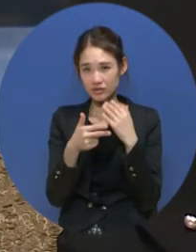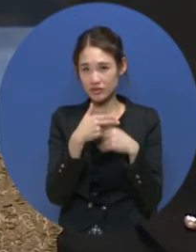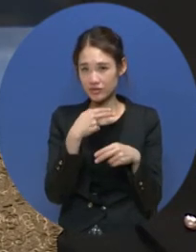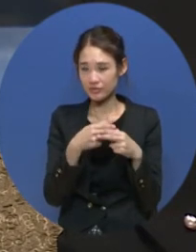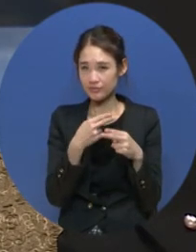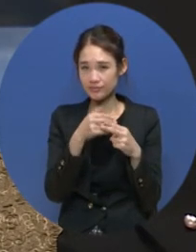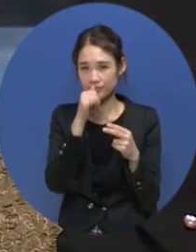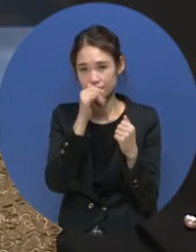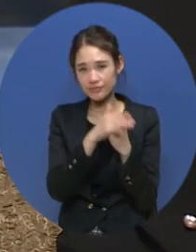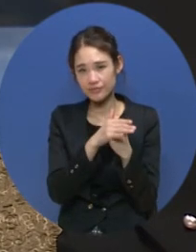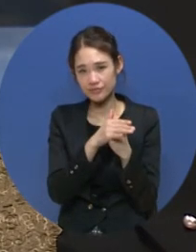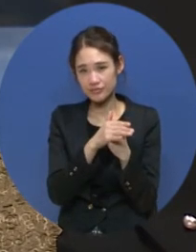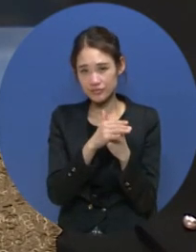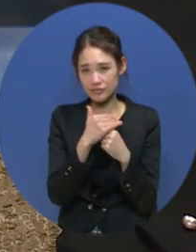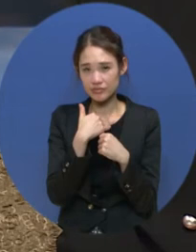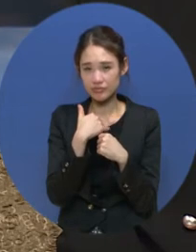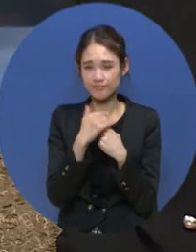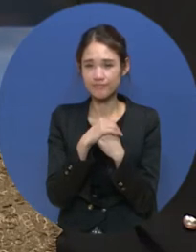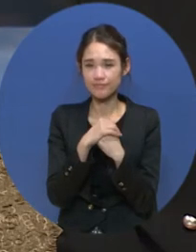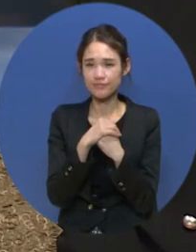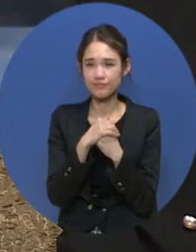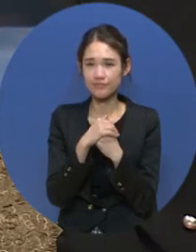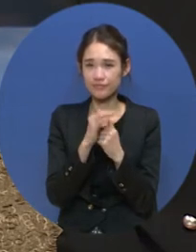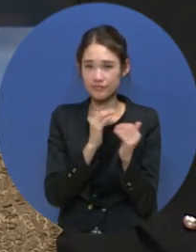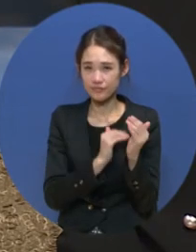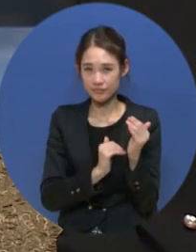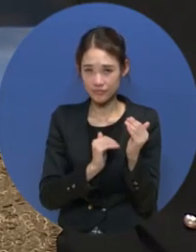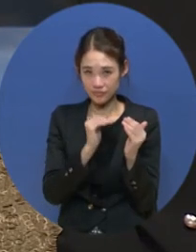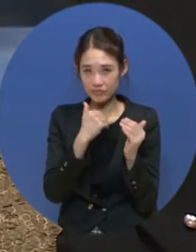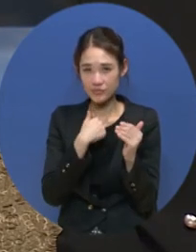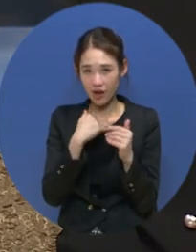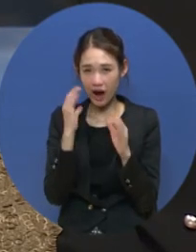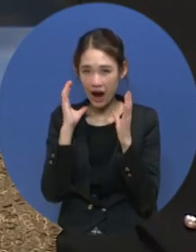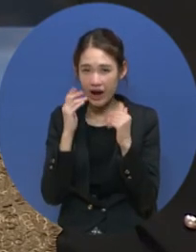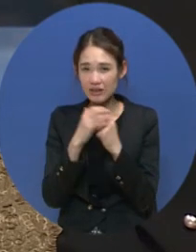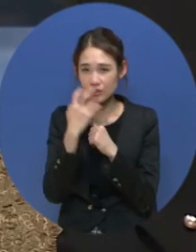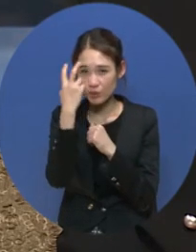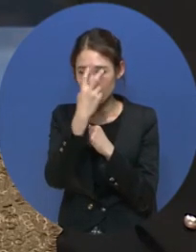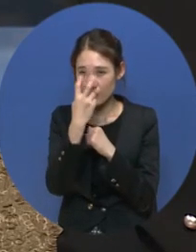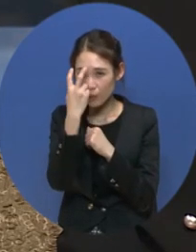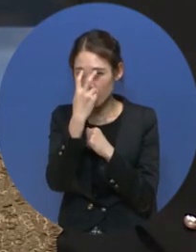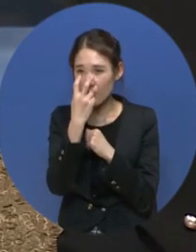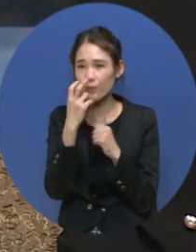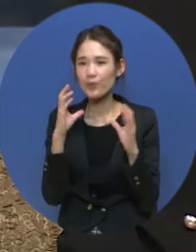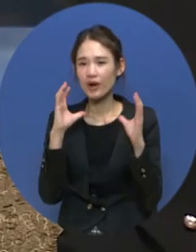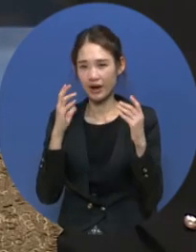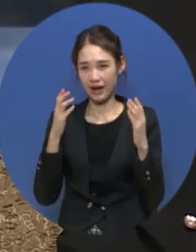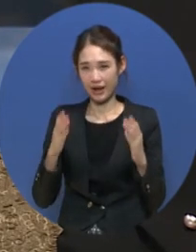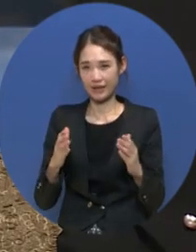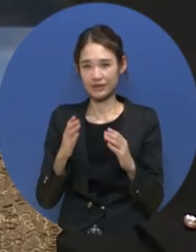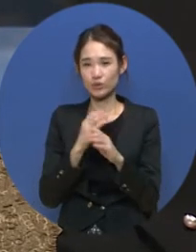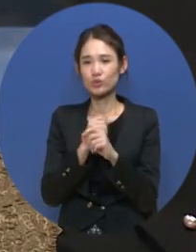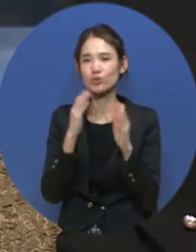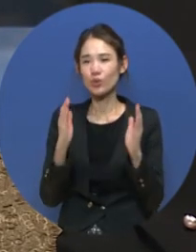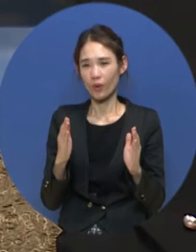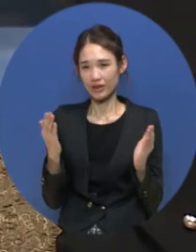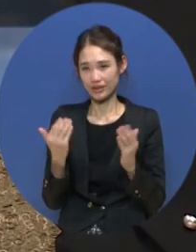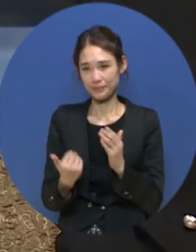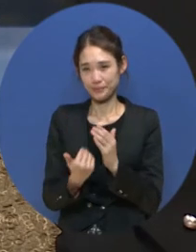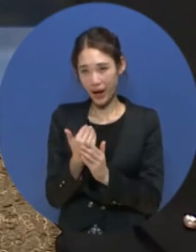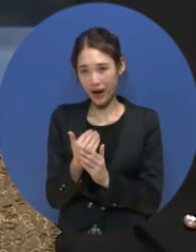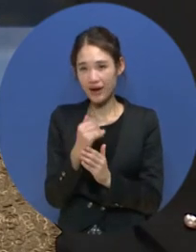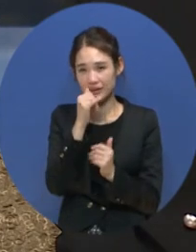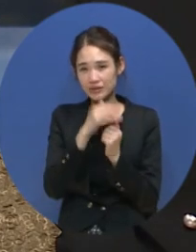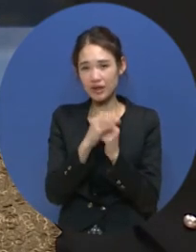경력을 쌓는다든가 네. 그 과정이 사실은 제가 그 되게 아이들을 돌보고 있는 동안에 일어나는 일이거든요. 예. 그래서